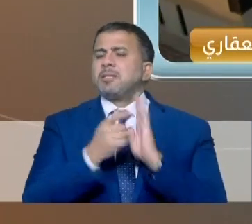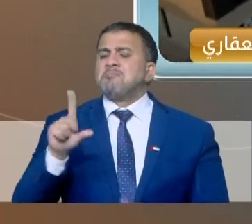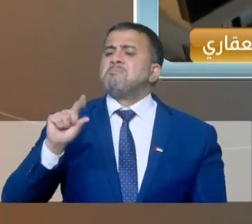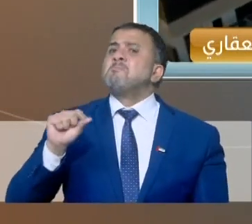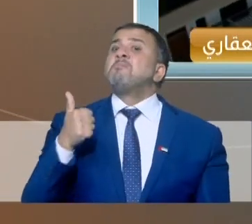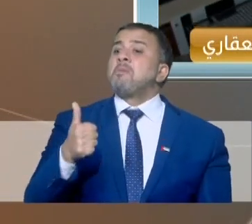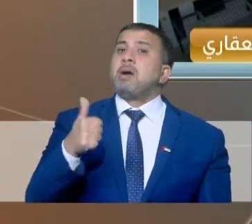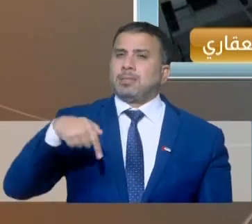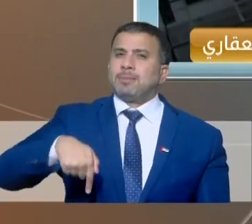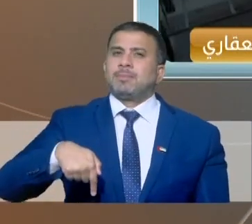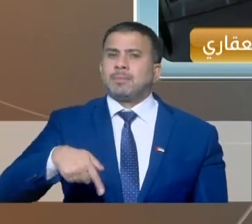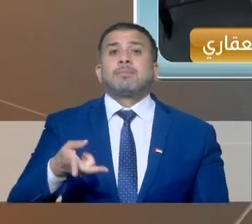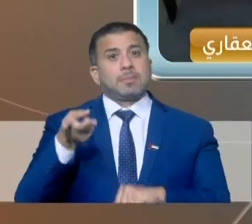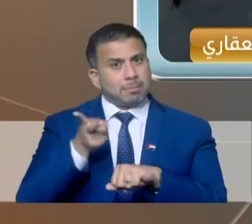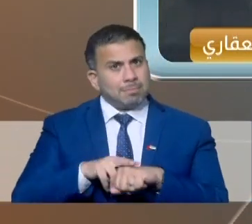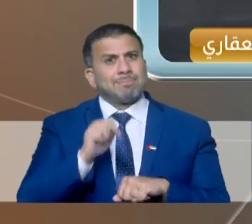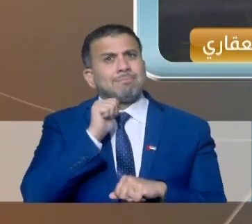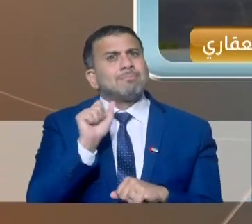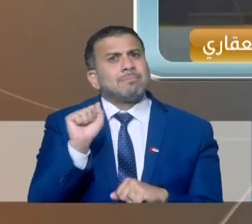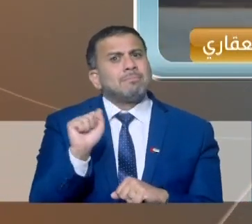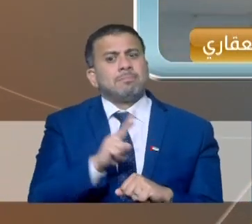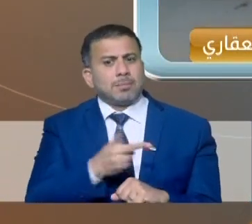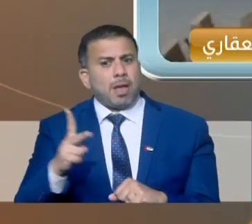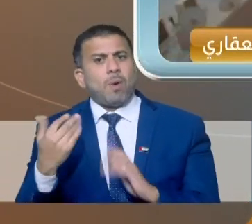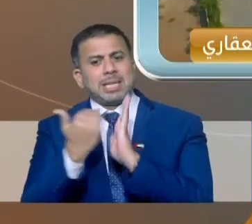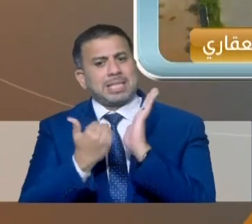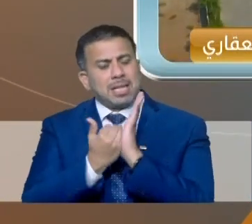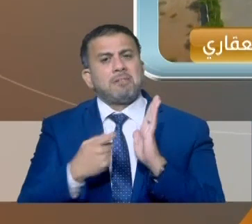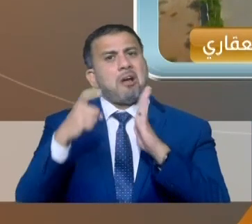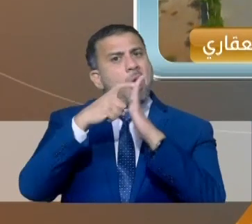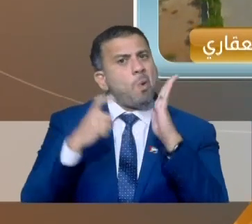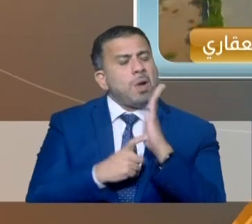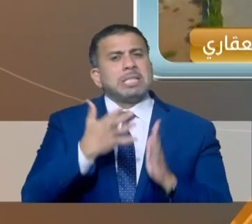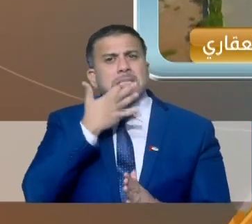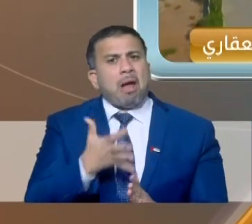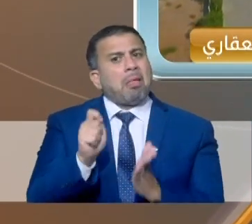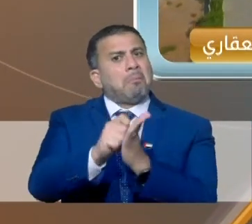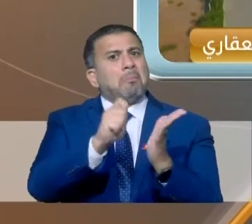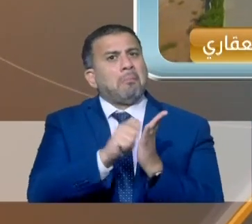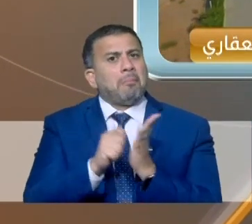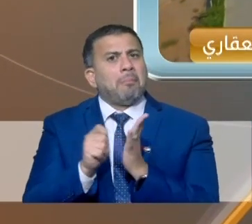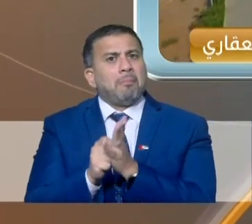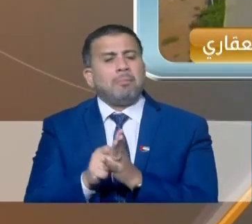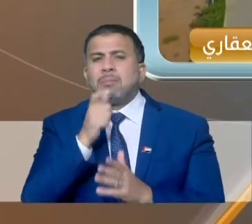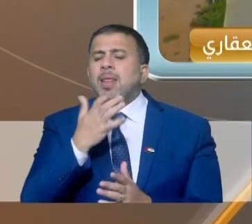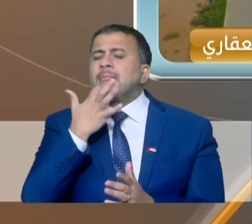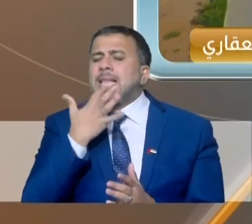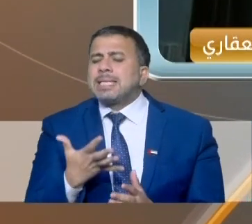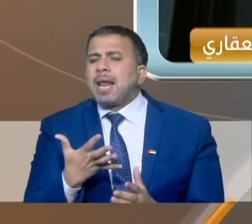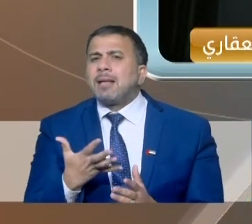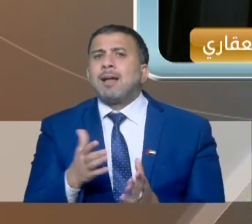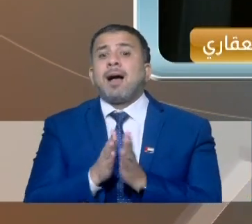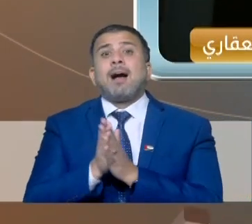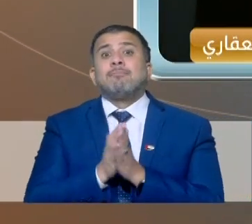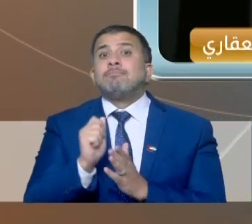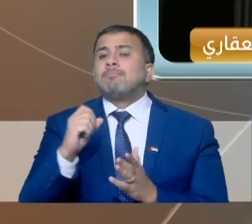به وتتمتع به من تنوع اقتصادي وتشريعات وقوانين منظمة وحزم التسهيلات